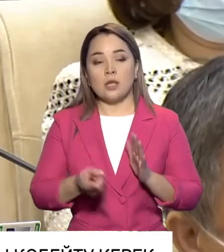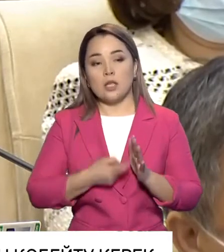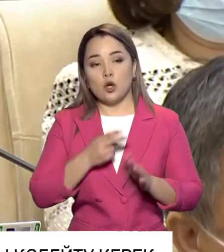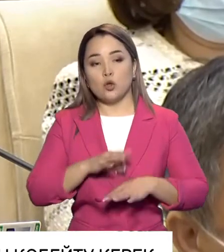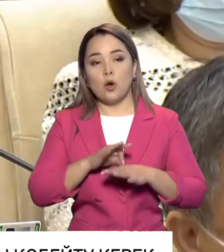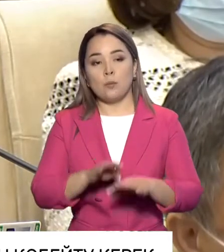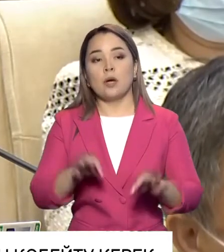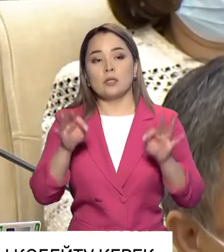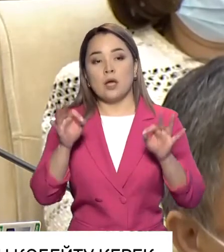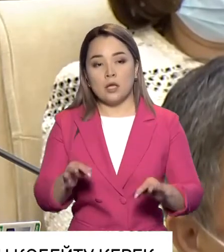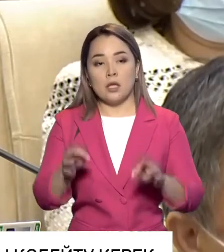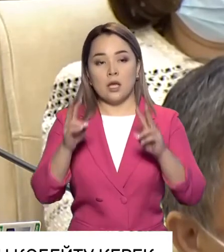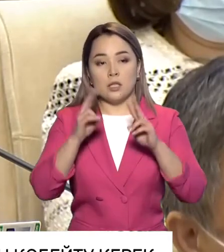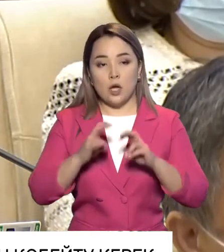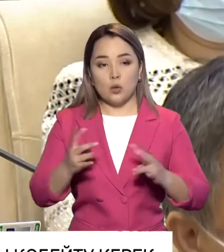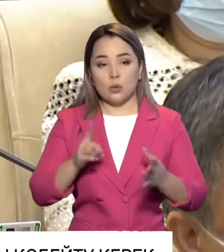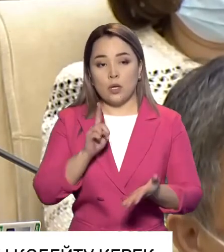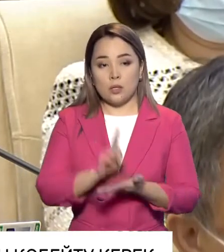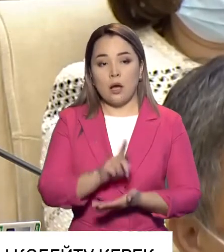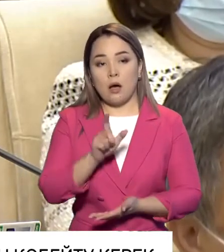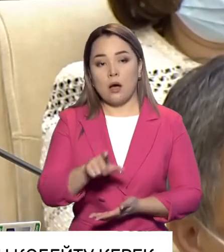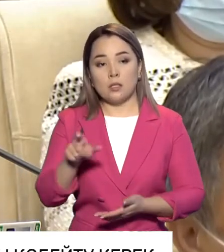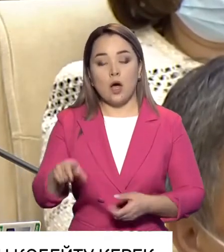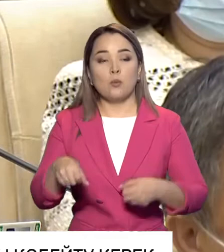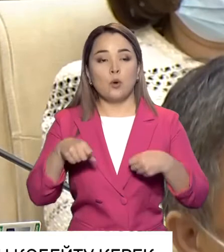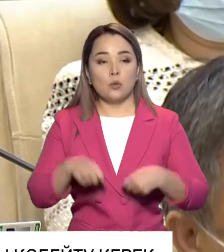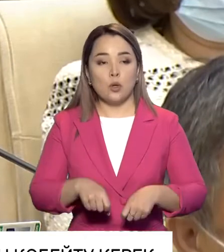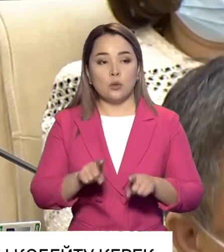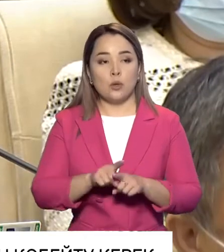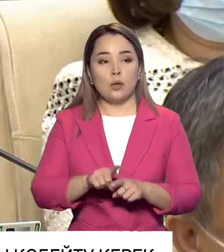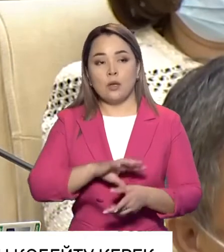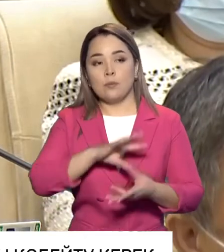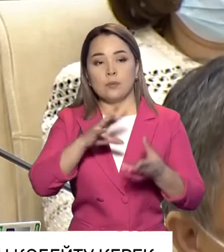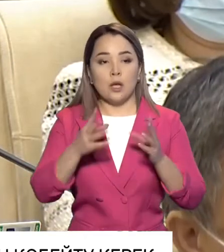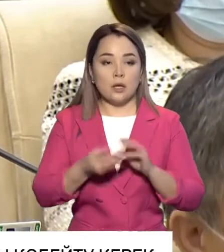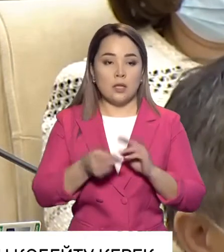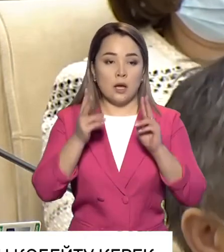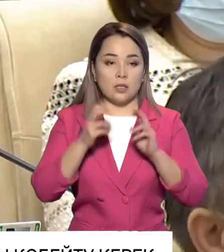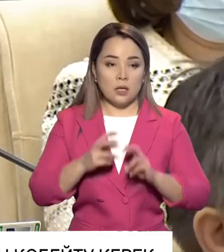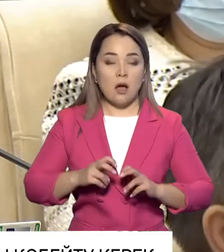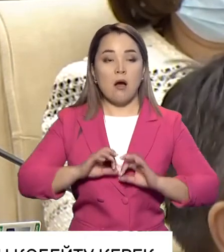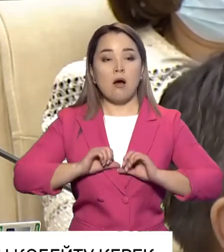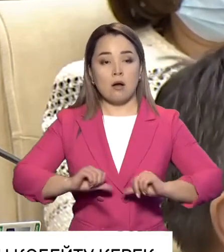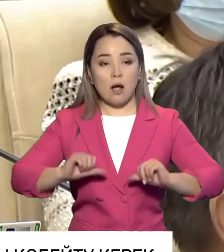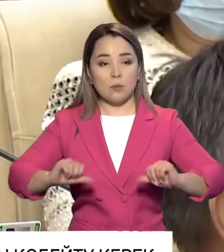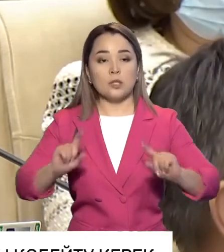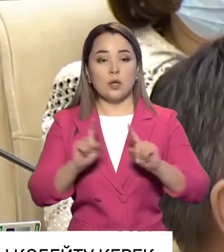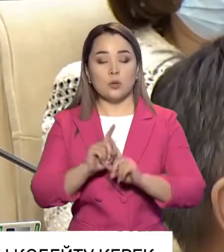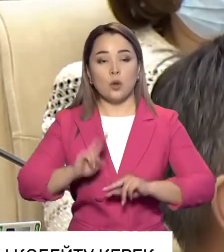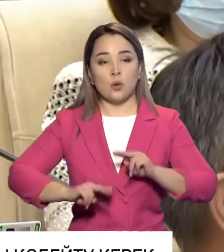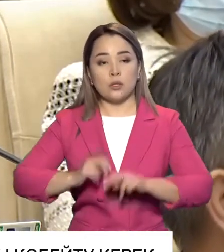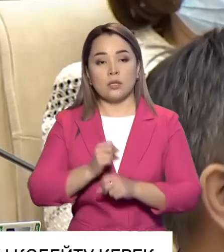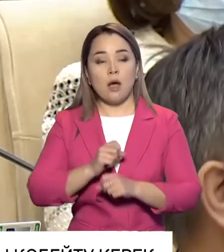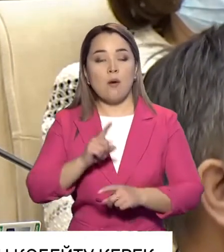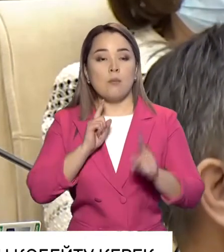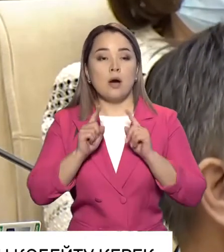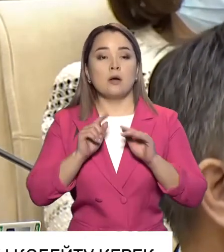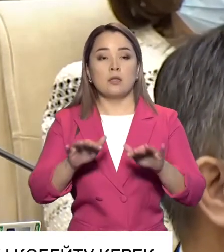ашық өтуін тексеру үшін адам құқы жөніндегі уәкілдігі жанынан комиссиялар құрып, парламент пен